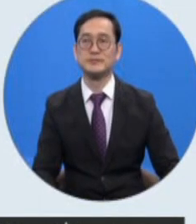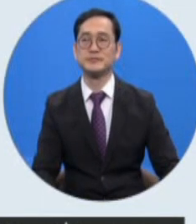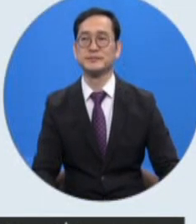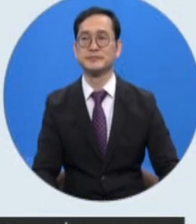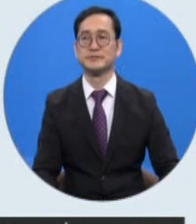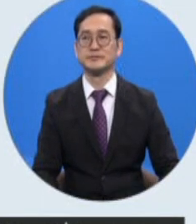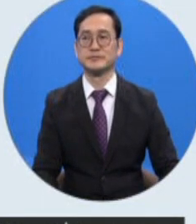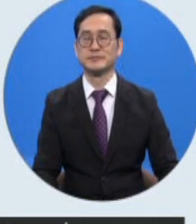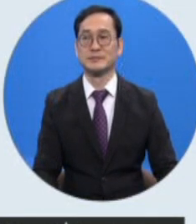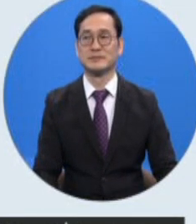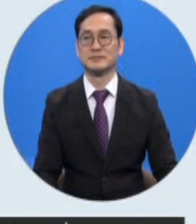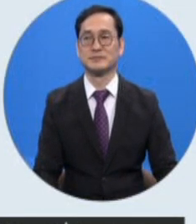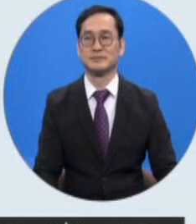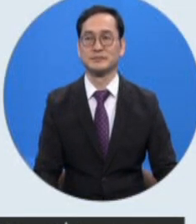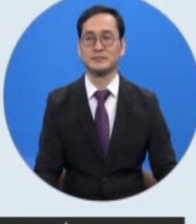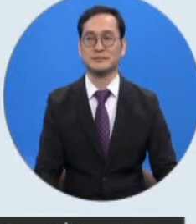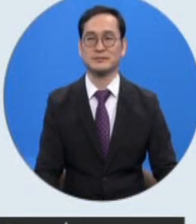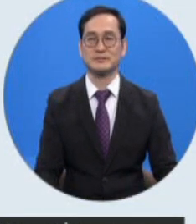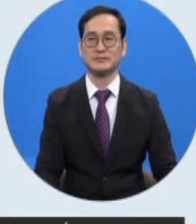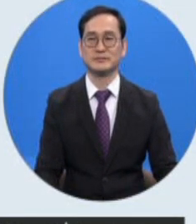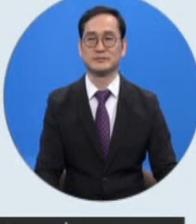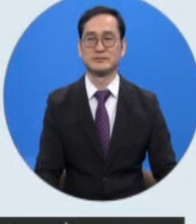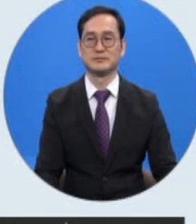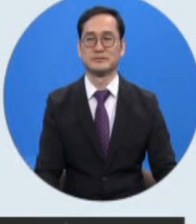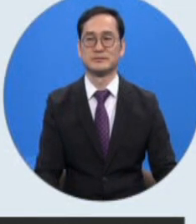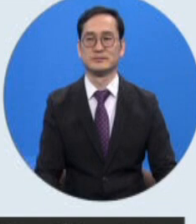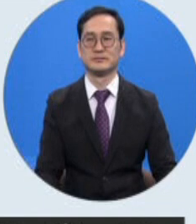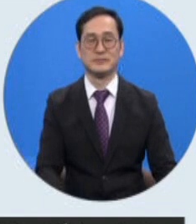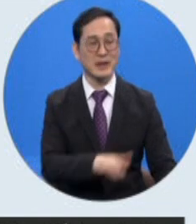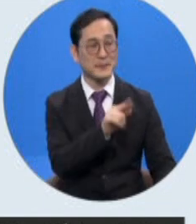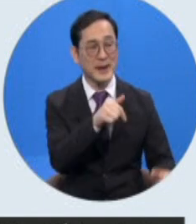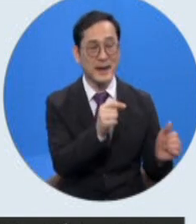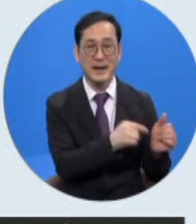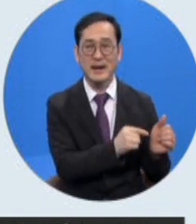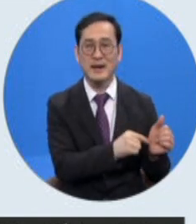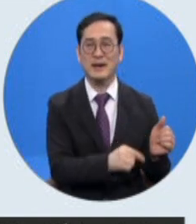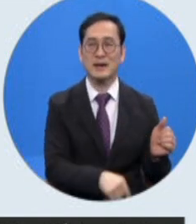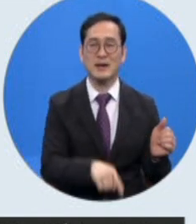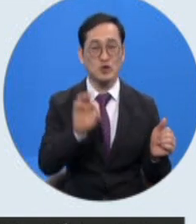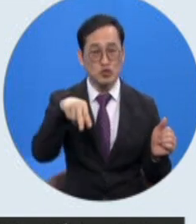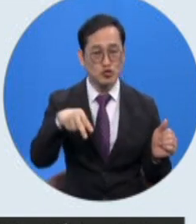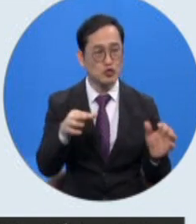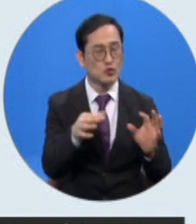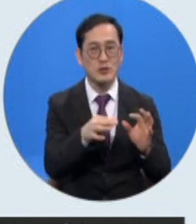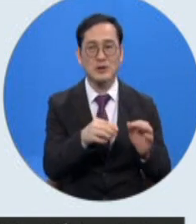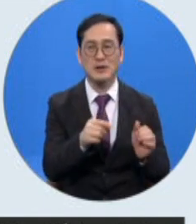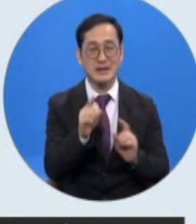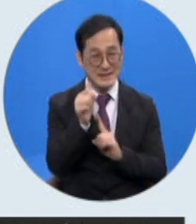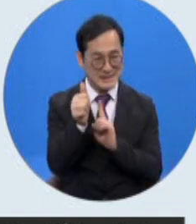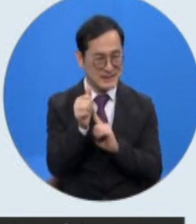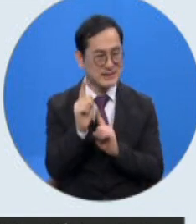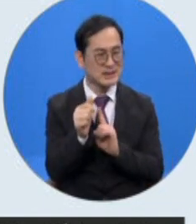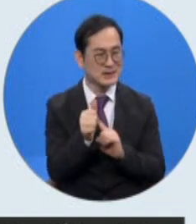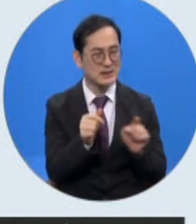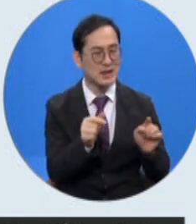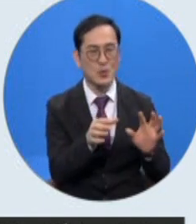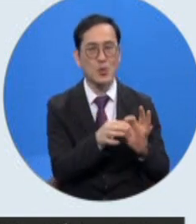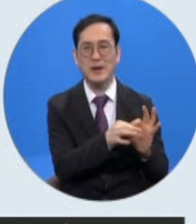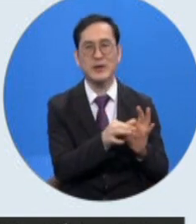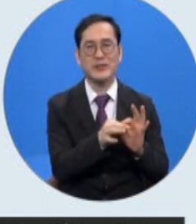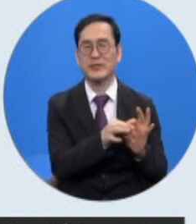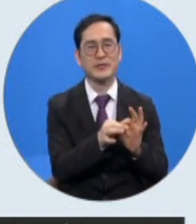원희룡 주장 사실 무근이다. 백신은 현재 이유부와 관련된 일을 하지 않고 있다. 유동기가 던진 휴대전화를 가져간 사람이 누군지는 확인 불가능하다라고